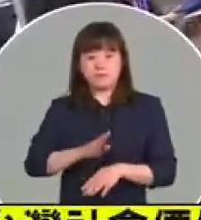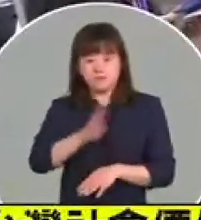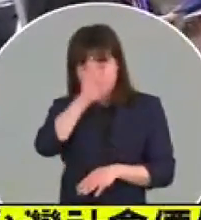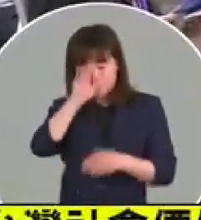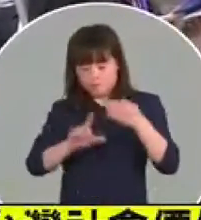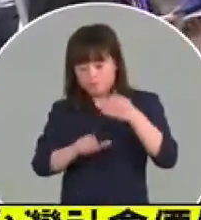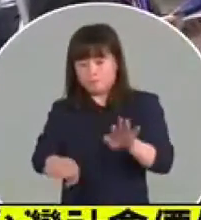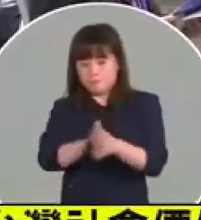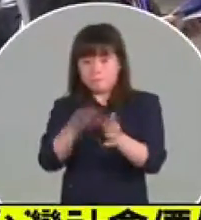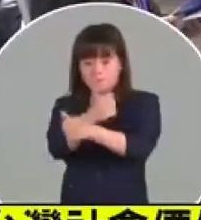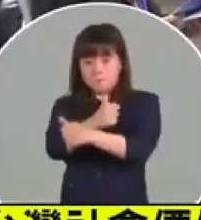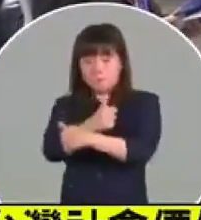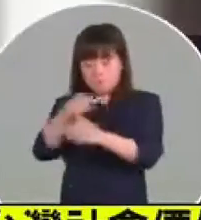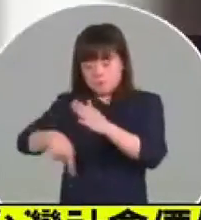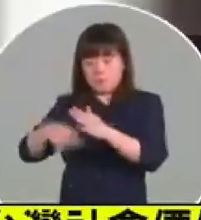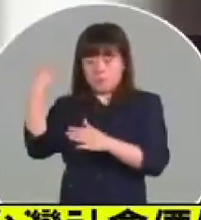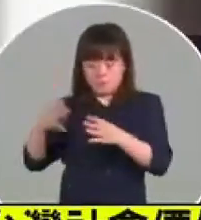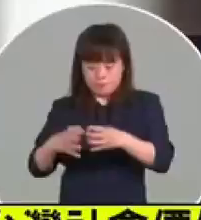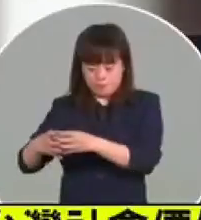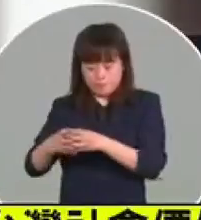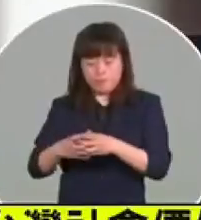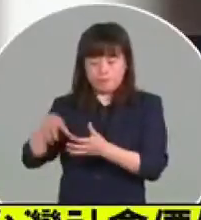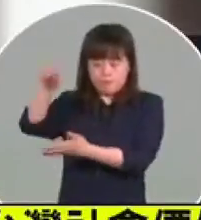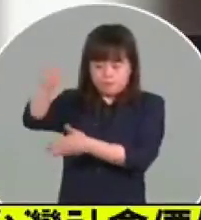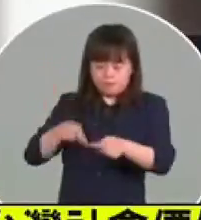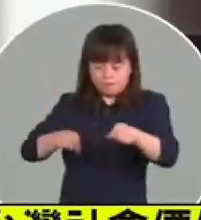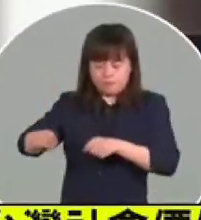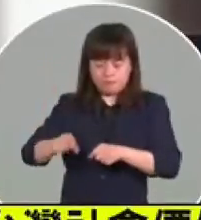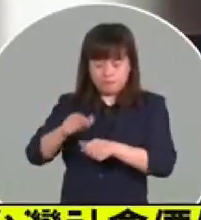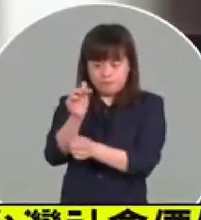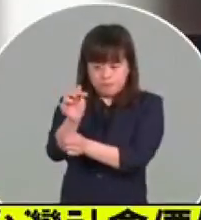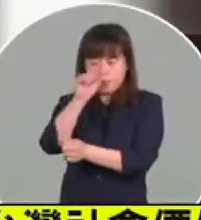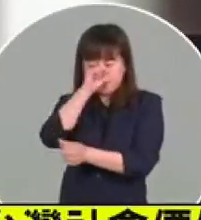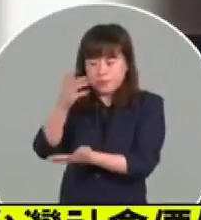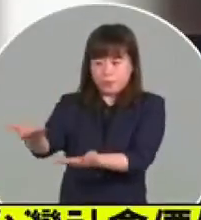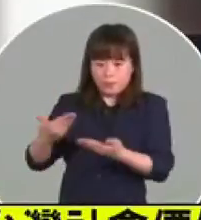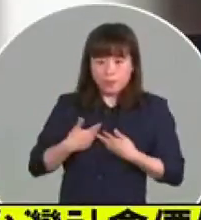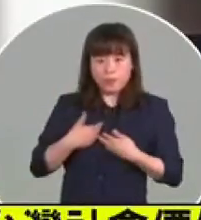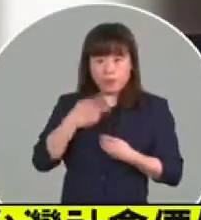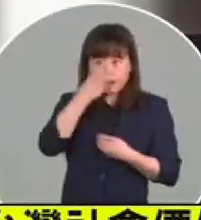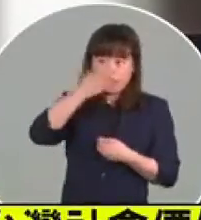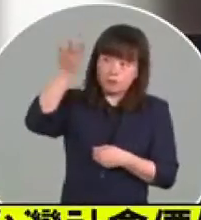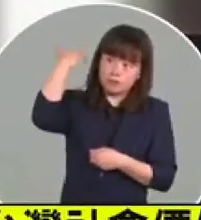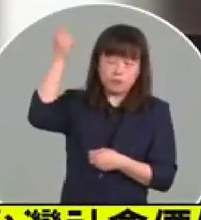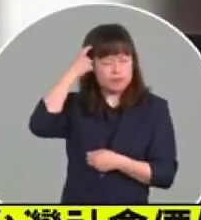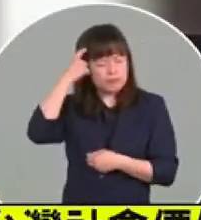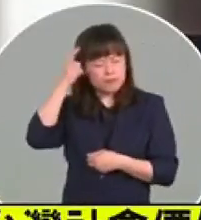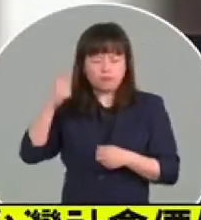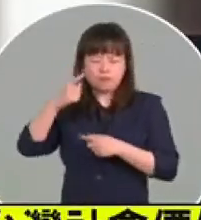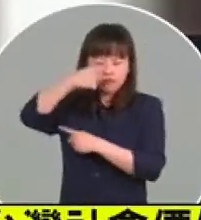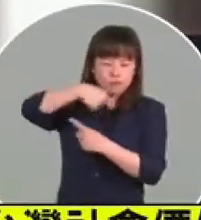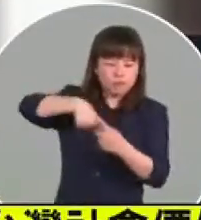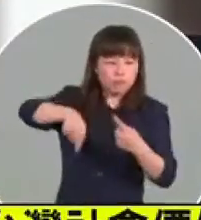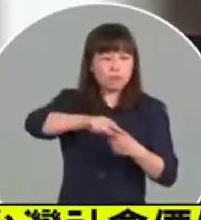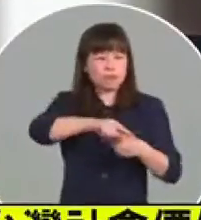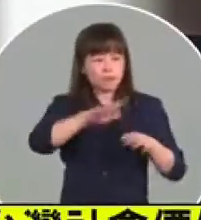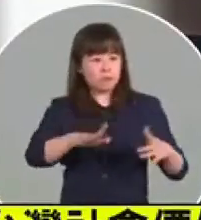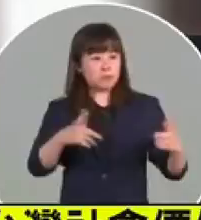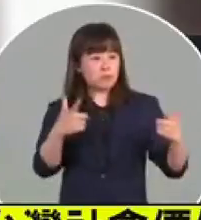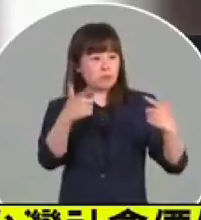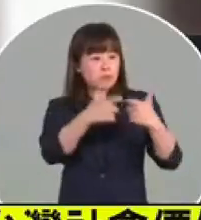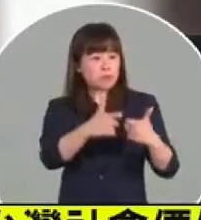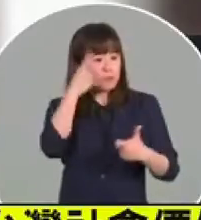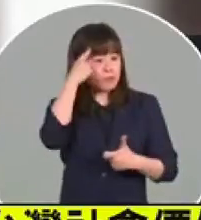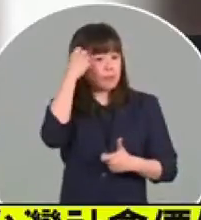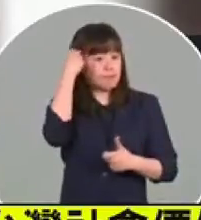请9月上任的考试院新团队提出完整的改革方案，检讨过去的思维，转型为称